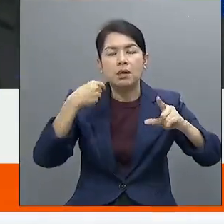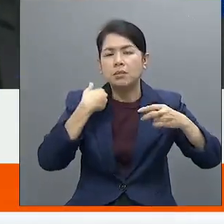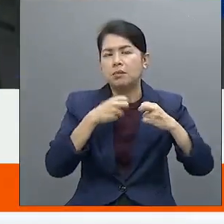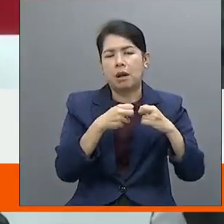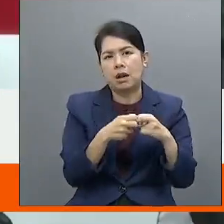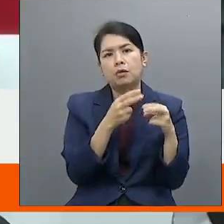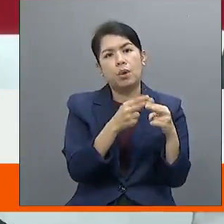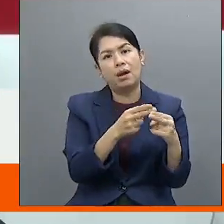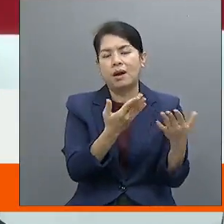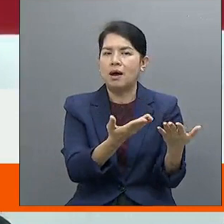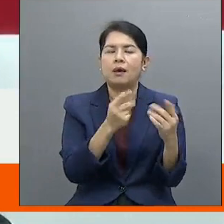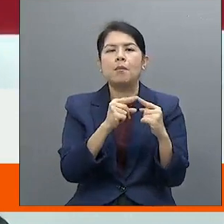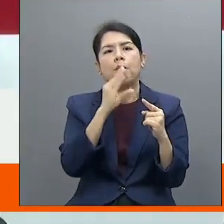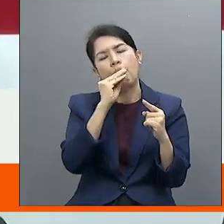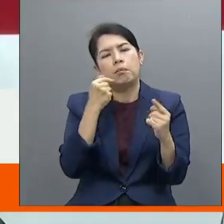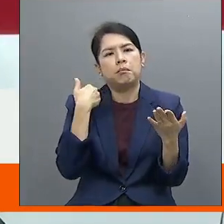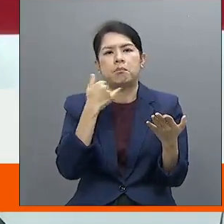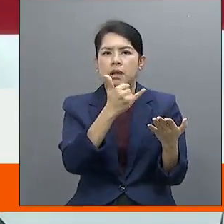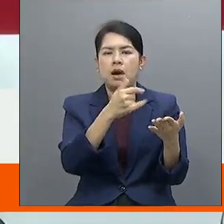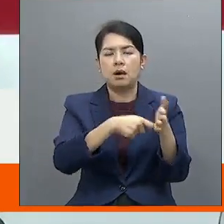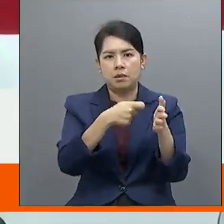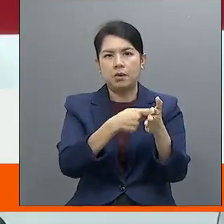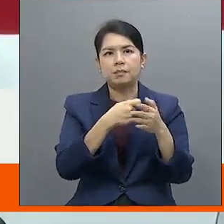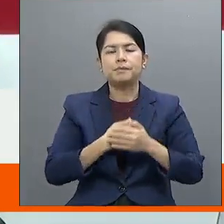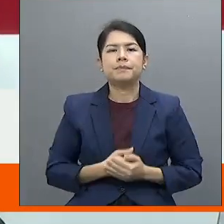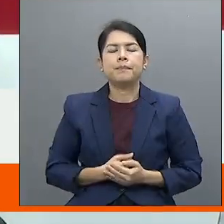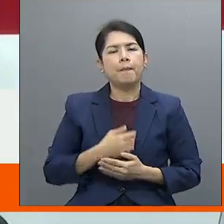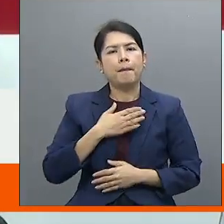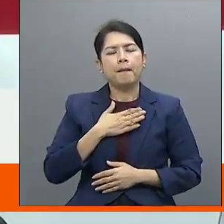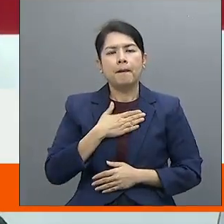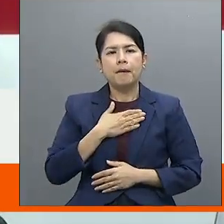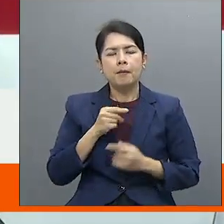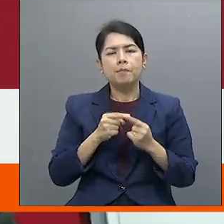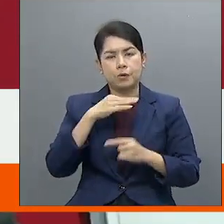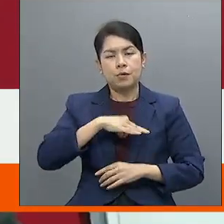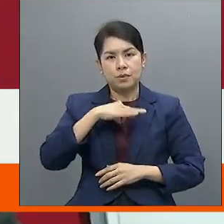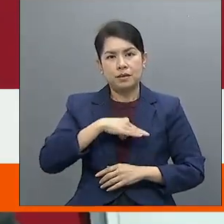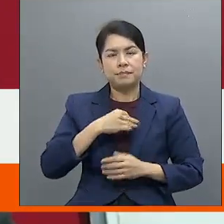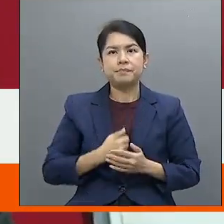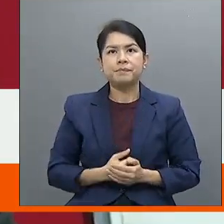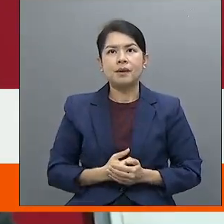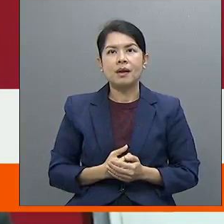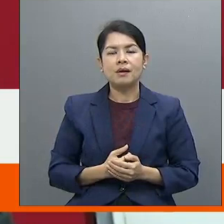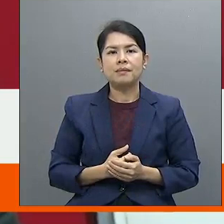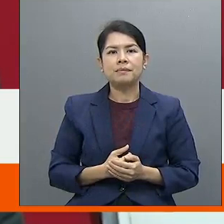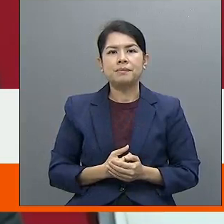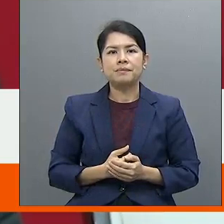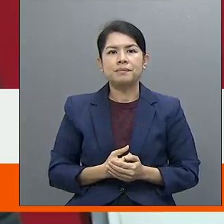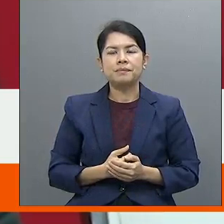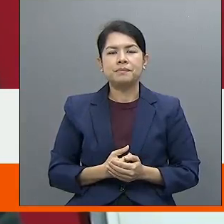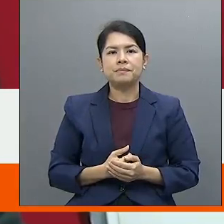ดไว้หมดแล้ว ค่ะค่ะอาจารย์มีการ ผมไม่เคยพูดอะไร ค่ะมีการวิเคราะห์กันเหมือนกันค่ะอาจ